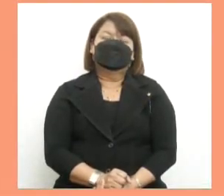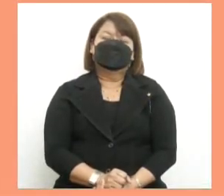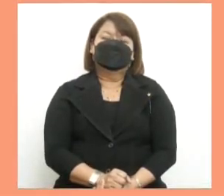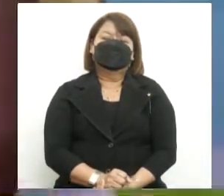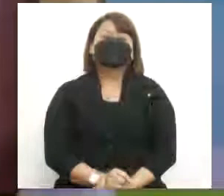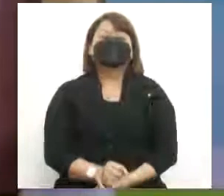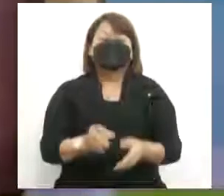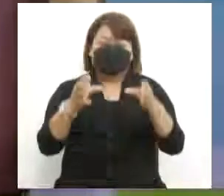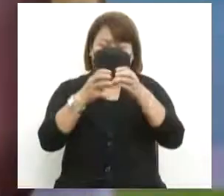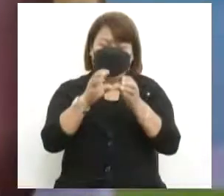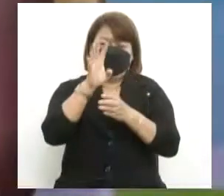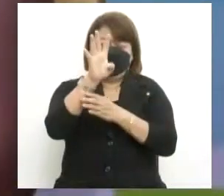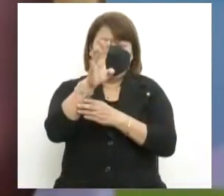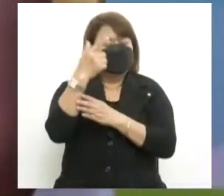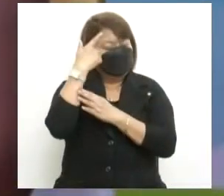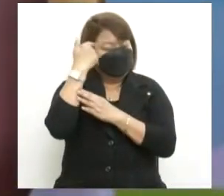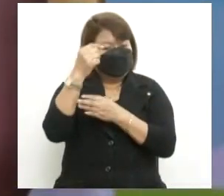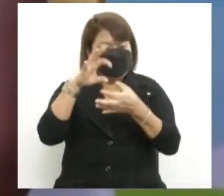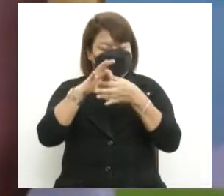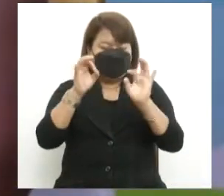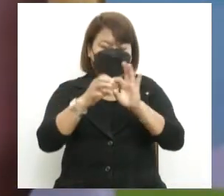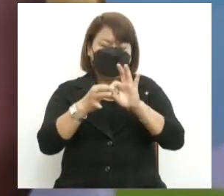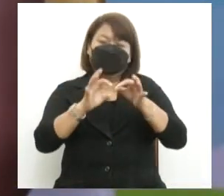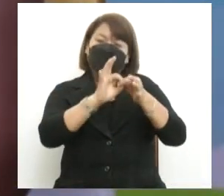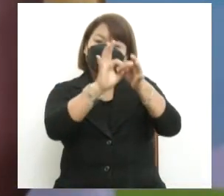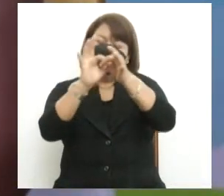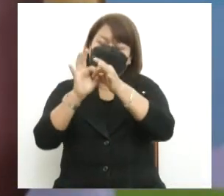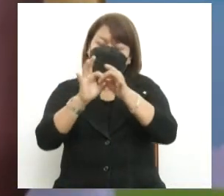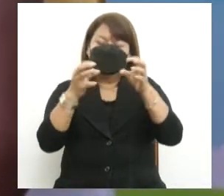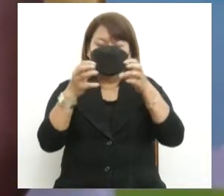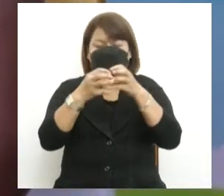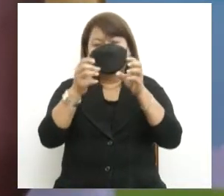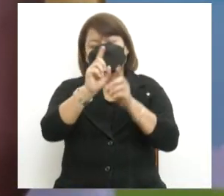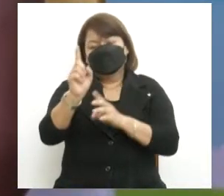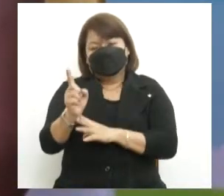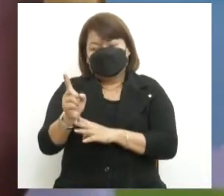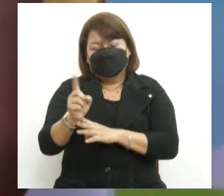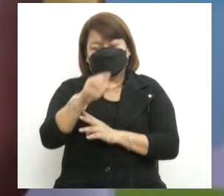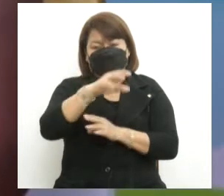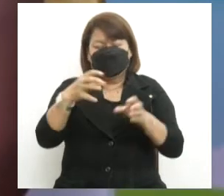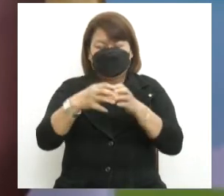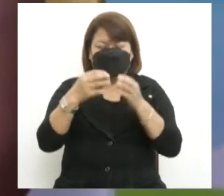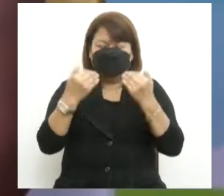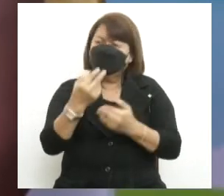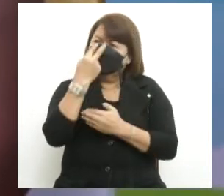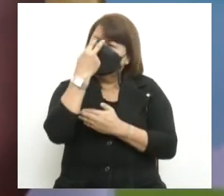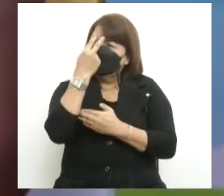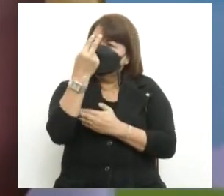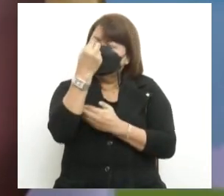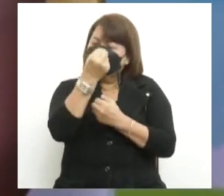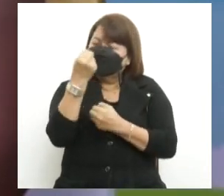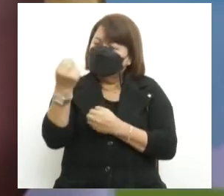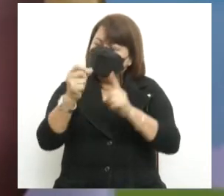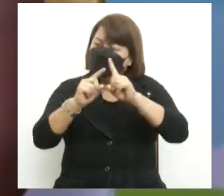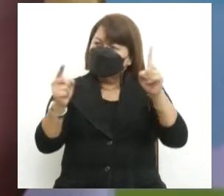กลุ่มที่4ปัญญาด้านมิติสัมพันธ์นักเรียนกลุ่มนี้จะสามารถมองมิติสิ่งต่างๆได้